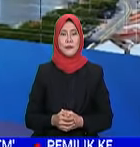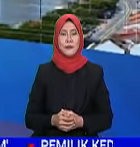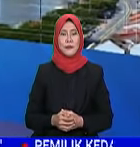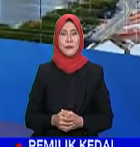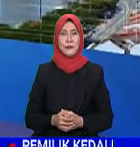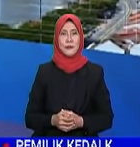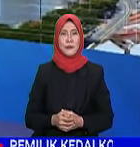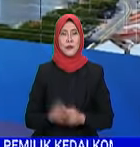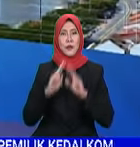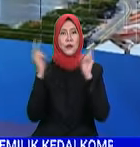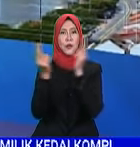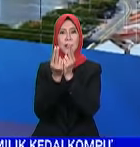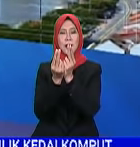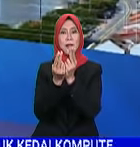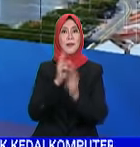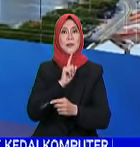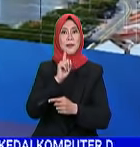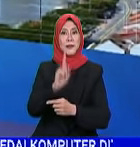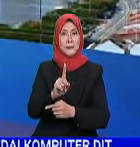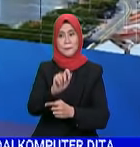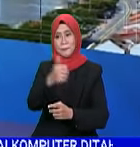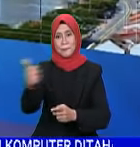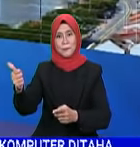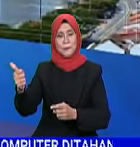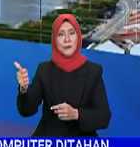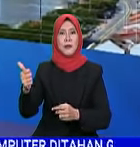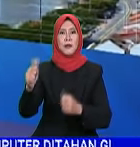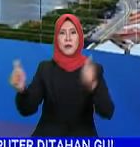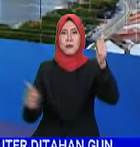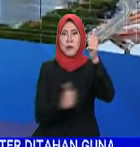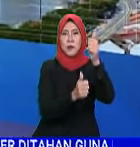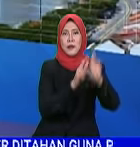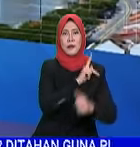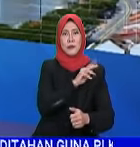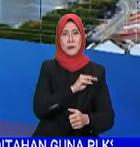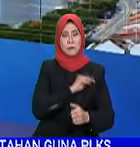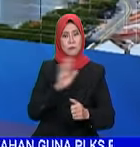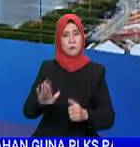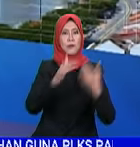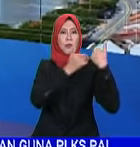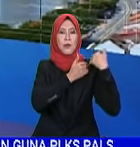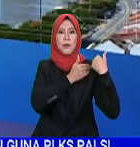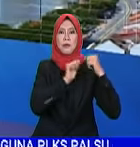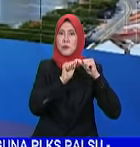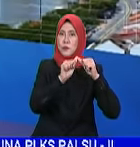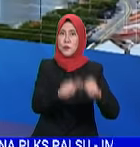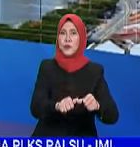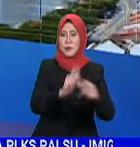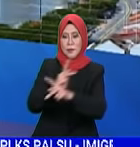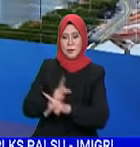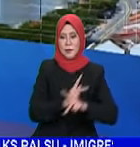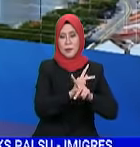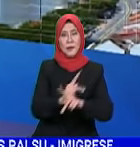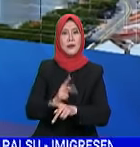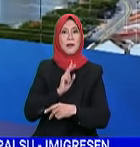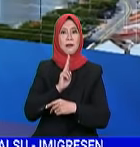Baik, sementara itu, Unit Hal Ehwal Agama-Agama Lain, UNIFOR, di bawah Jabatan Ketua Menteri bertanggungjawab untuk terus menjaga Hal Ehwal